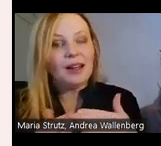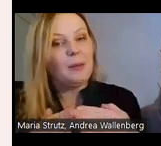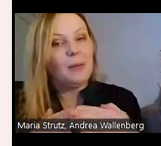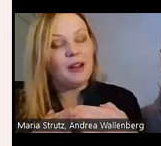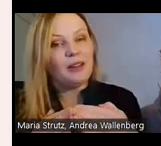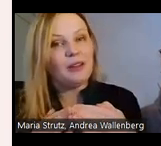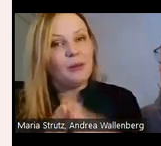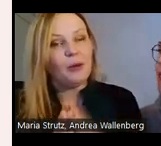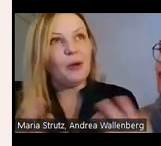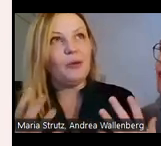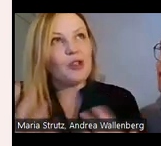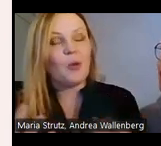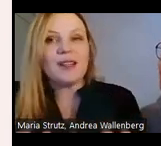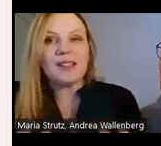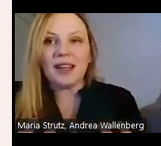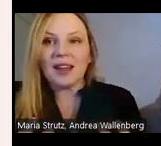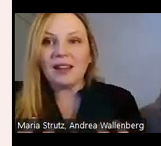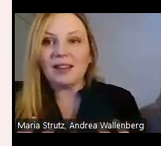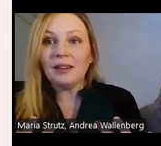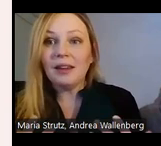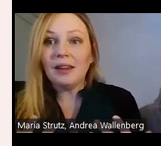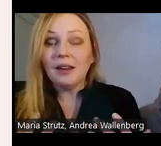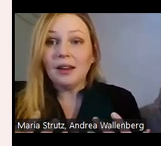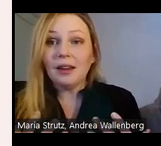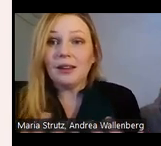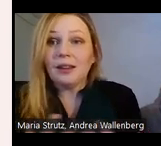när det lilla barnet får förståelsen kring att